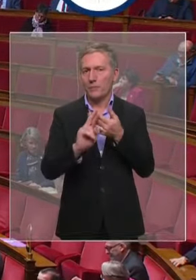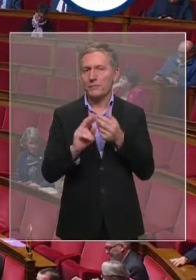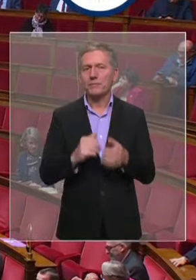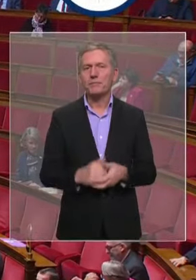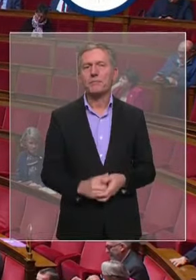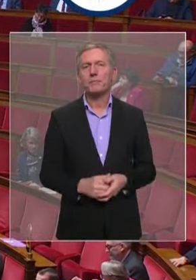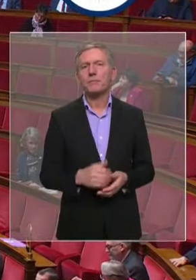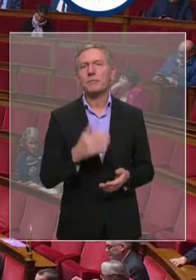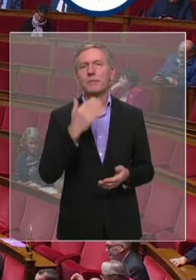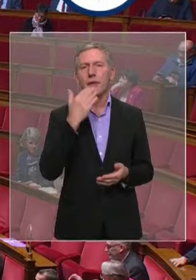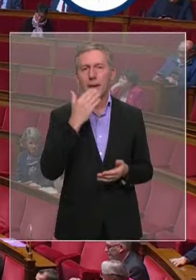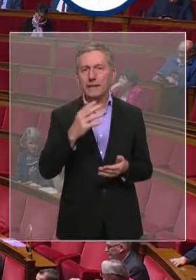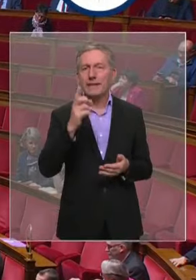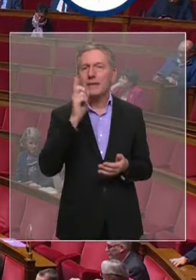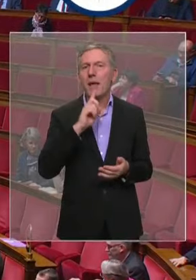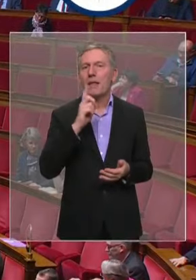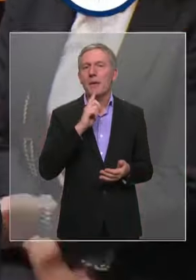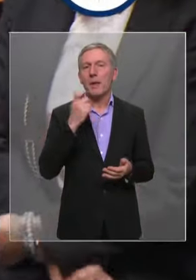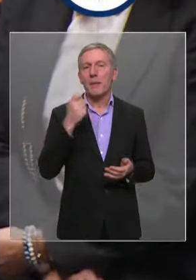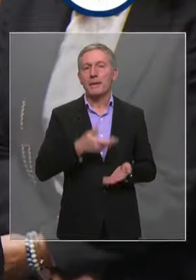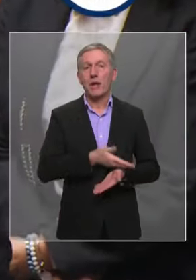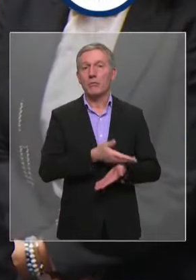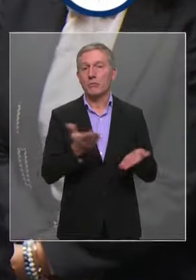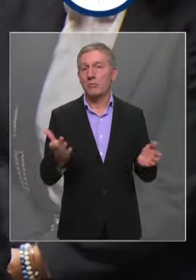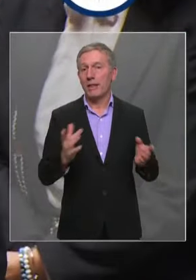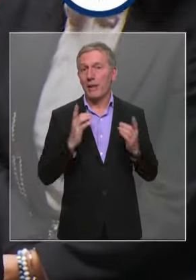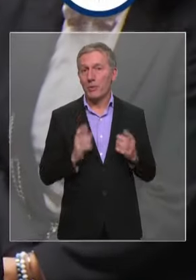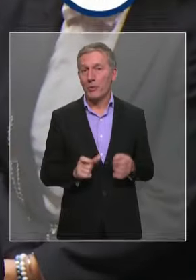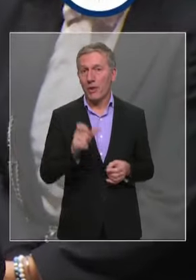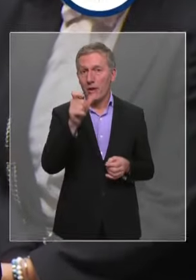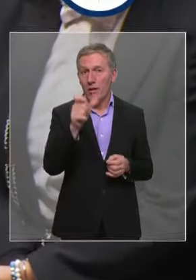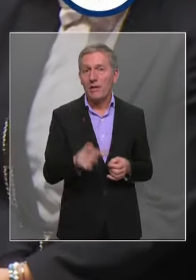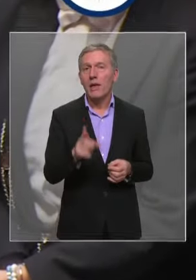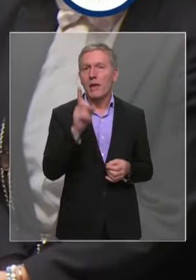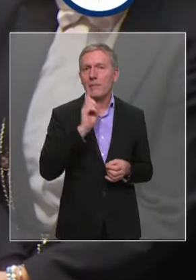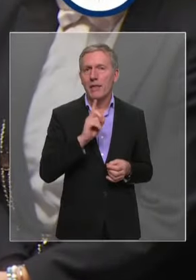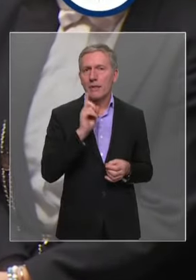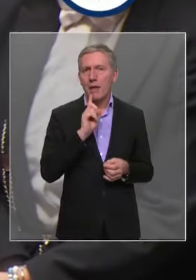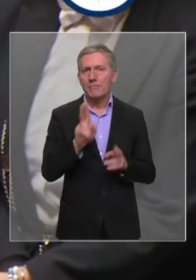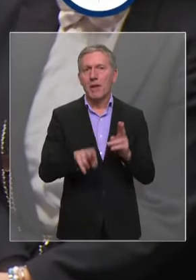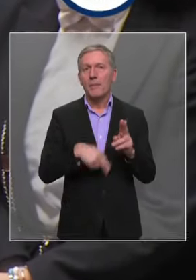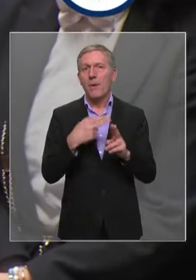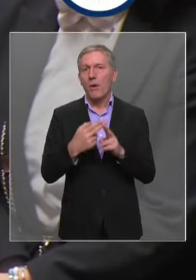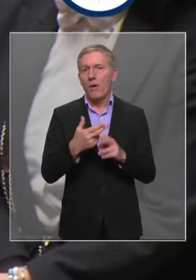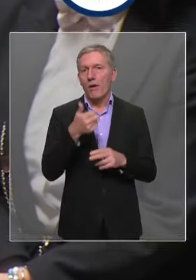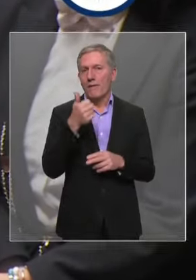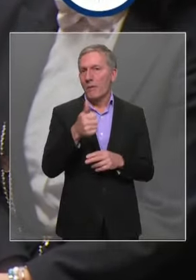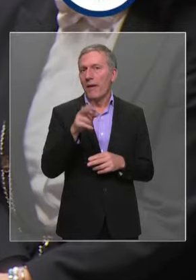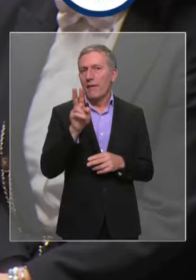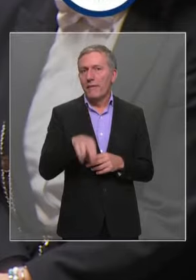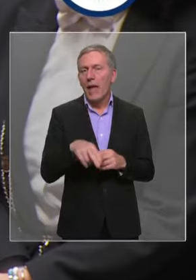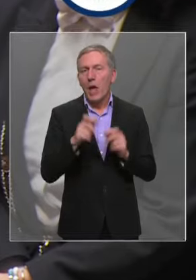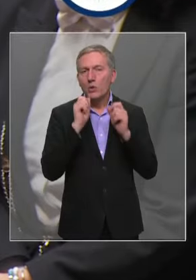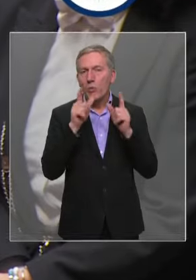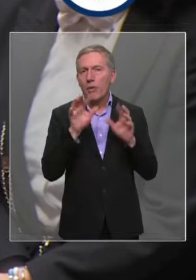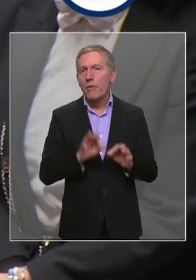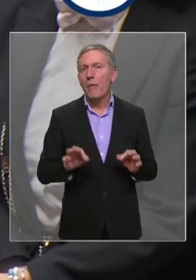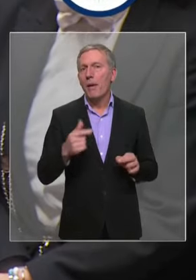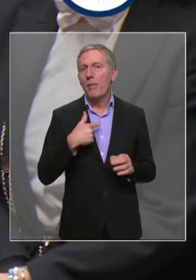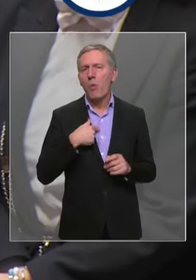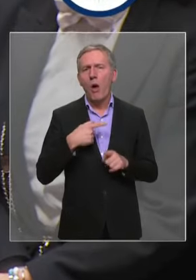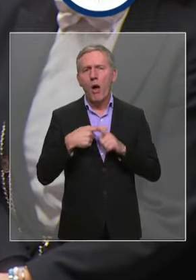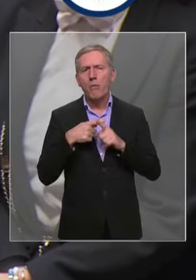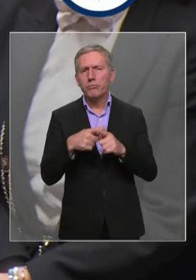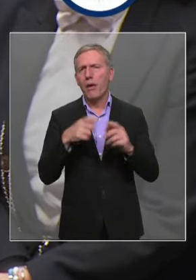Merci Madame la Présidente, Mesdames et Messieurs les députés, Madame la députée Danielle Simonet. Madame Simonet, vous n'allez pas être surprise, je ne partage